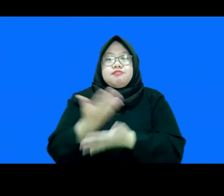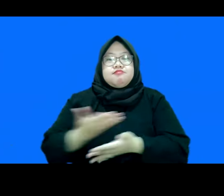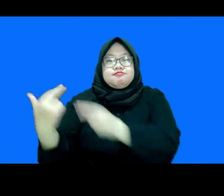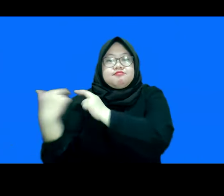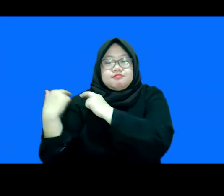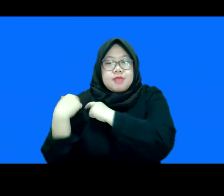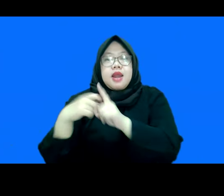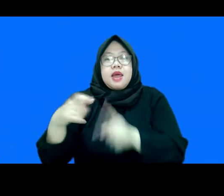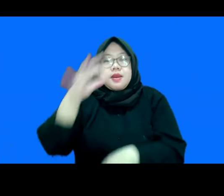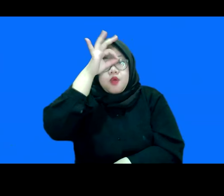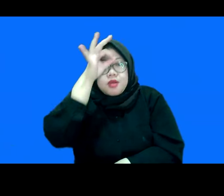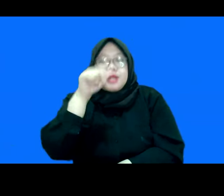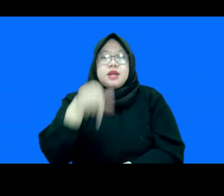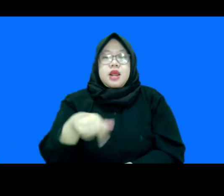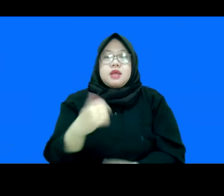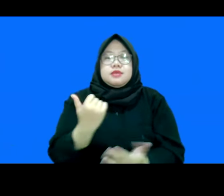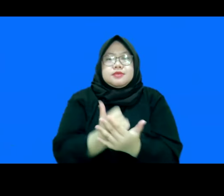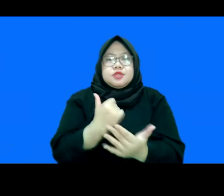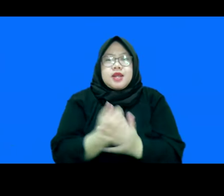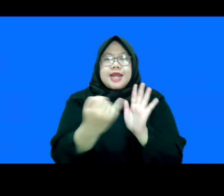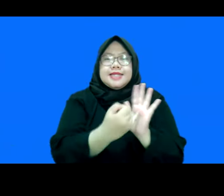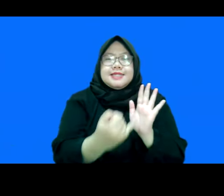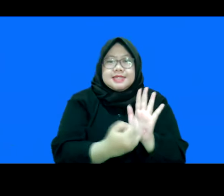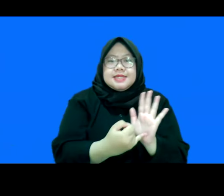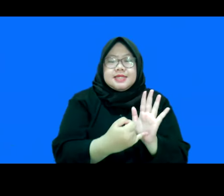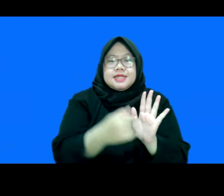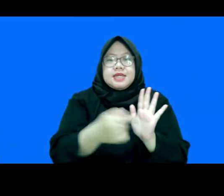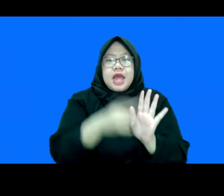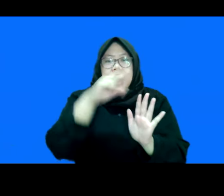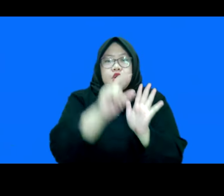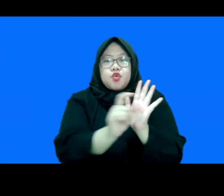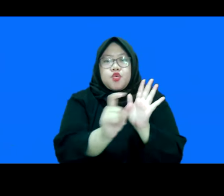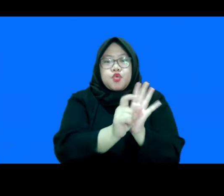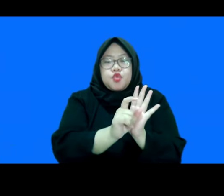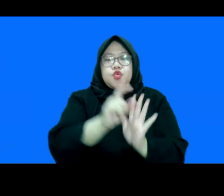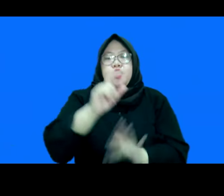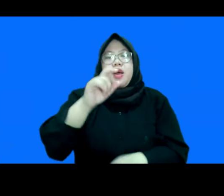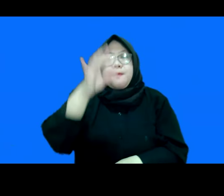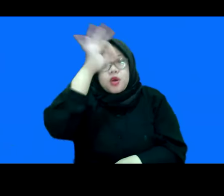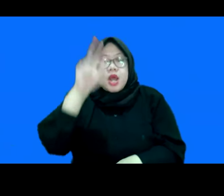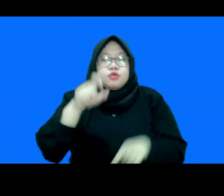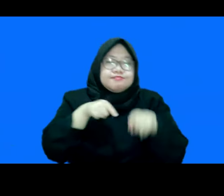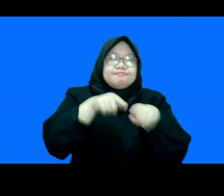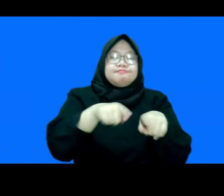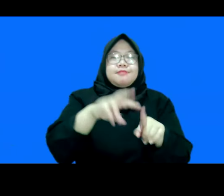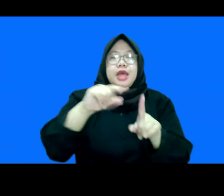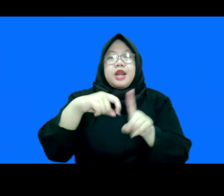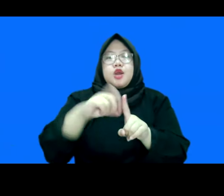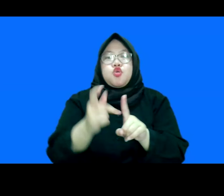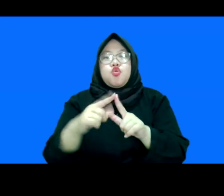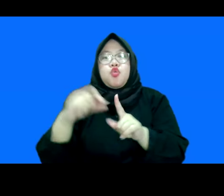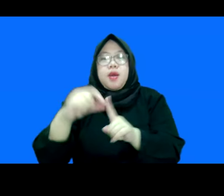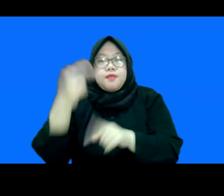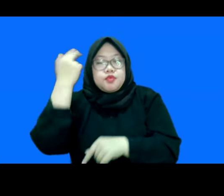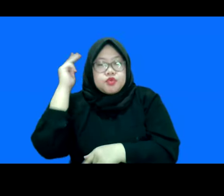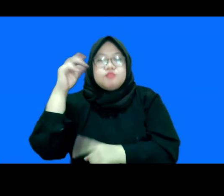Dan seharusnya secara substansi sendiri RUU Polri yang menyelaraskan dengan RKUHP sebagai payung hukum dari sistem peradilan